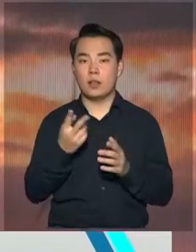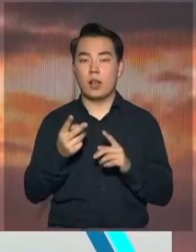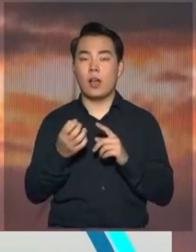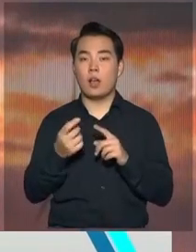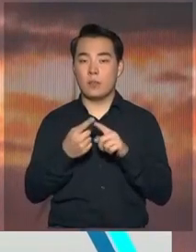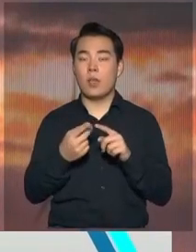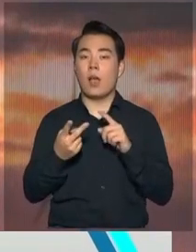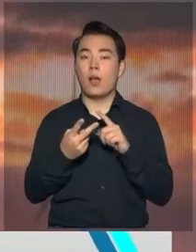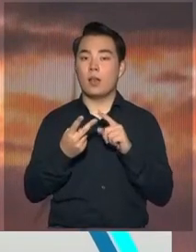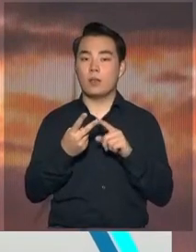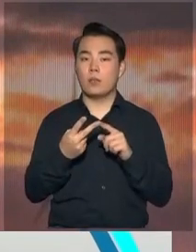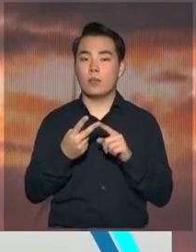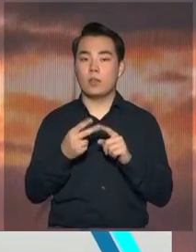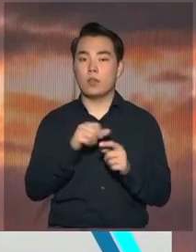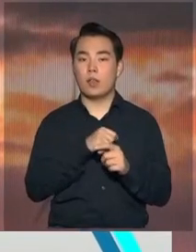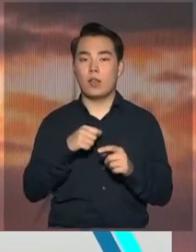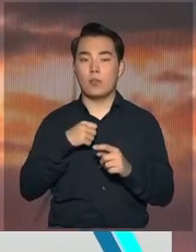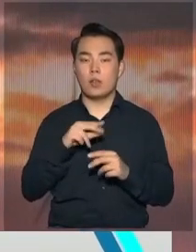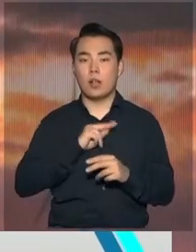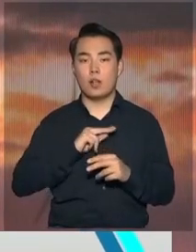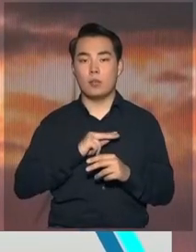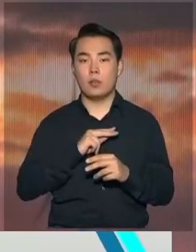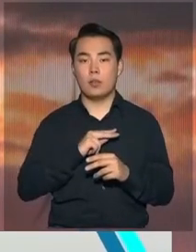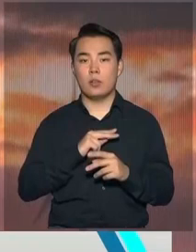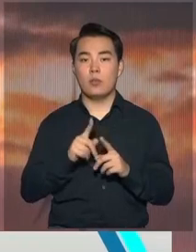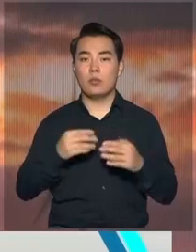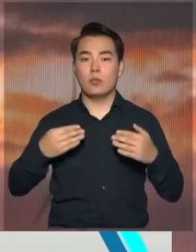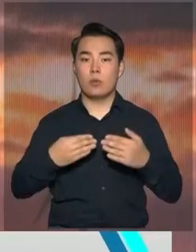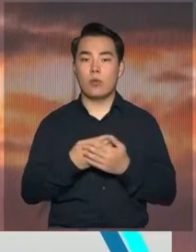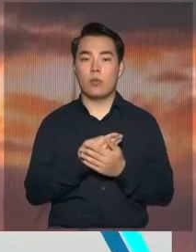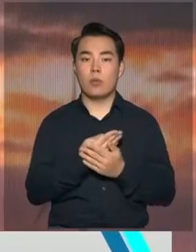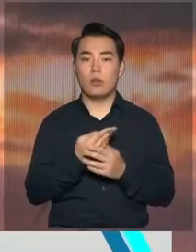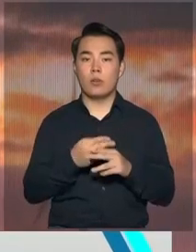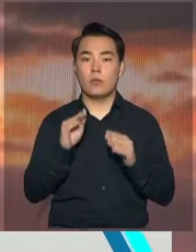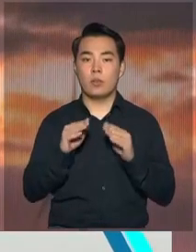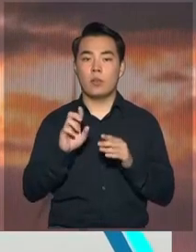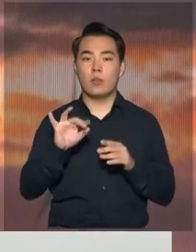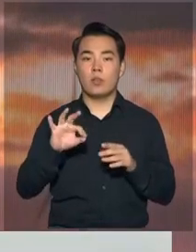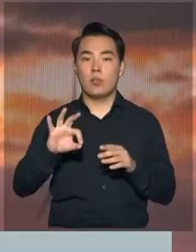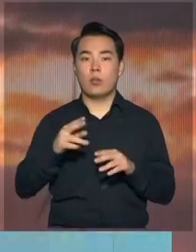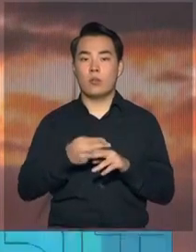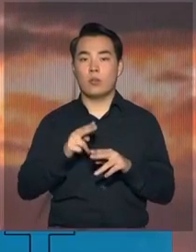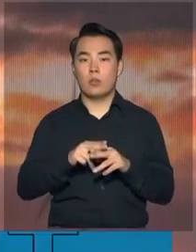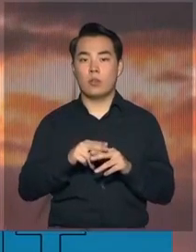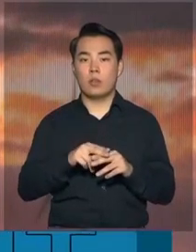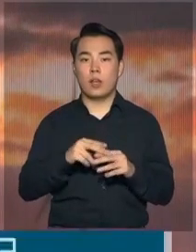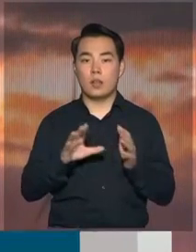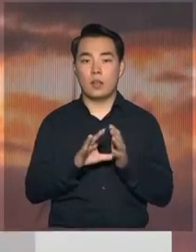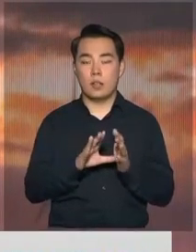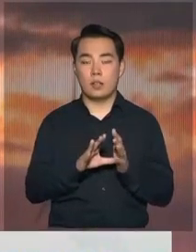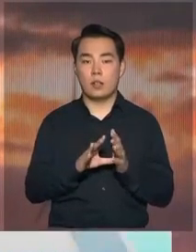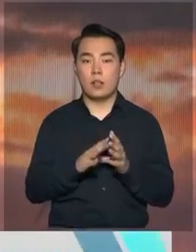бұл, яғни тұрақты түрде жаңғыртылып отыратын биогаз, биомассалық қондырғылар. Одан кейін